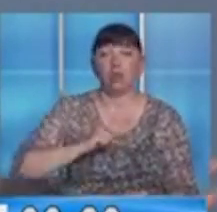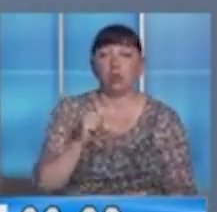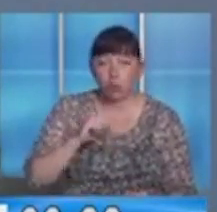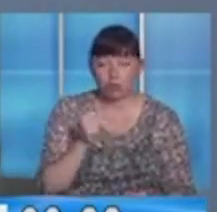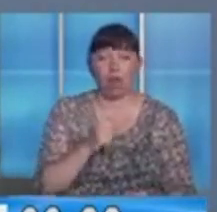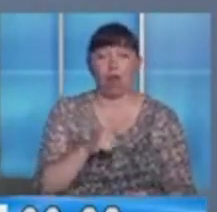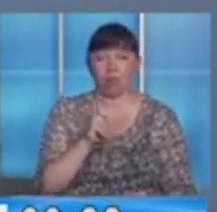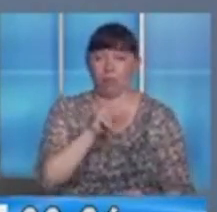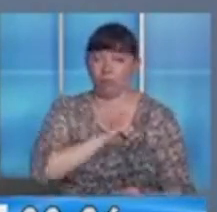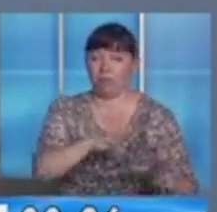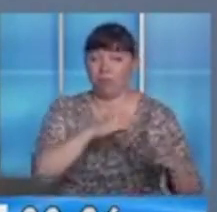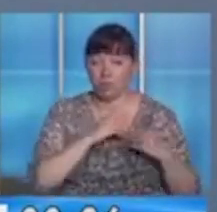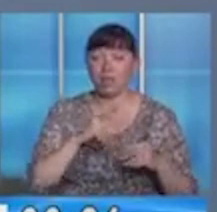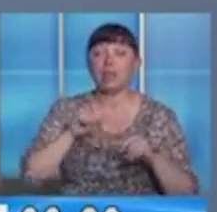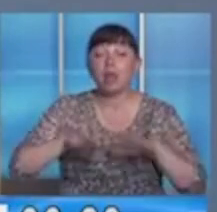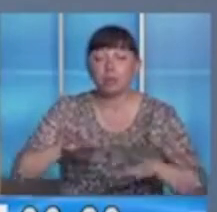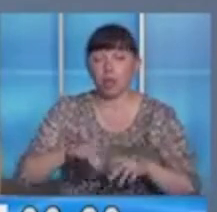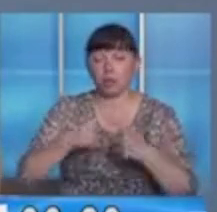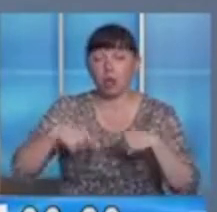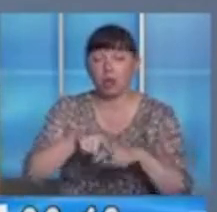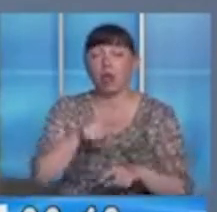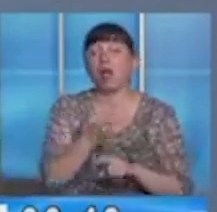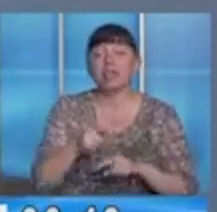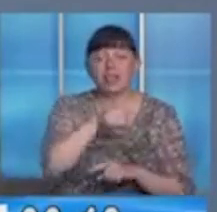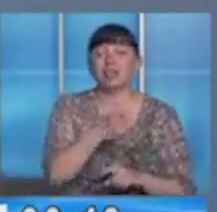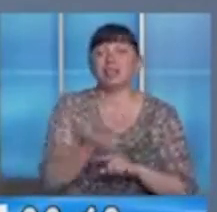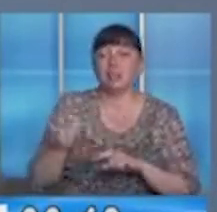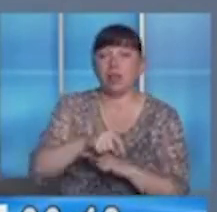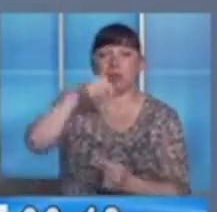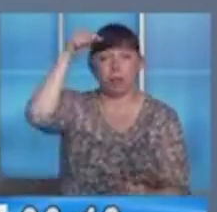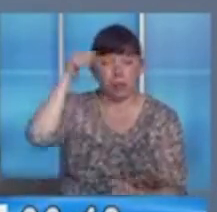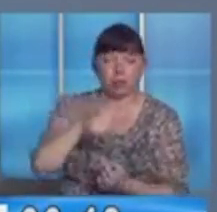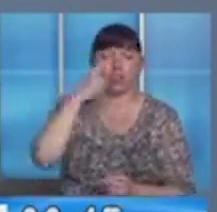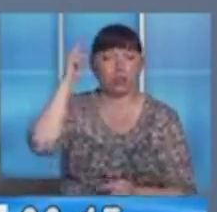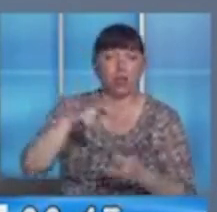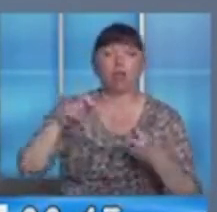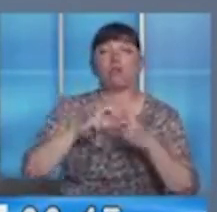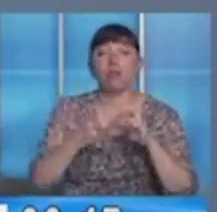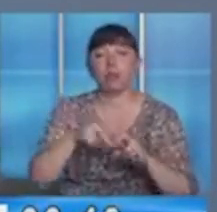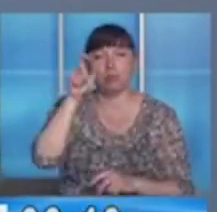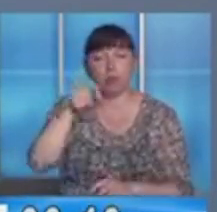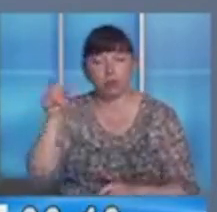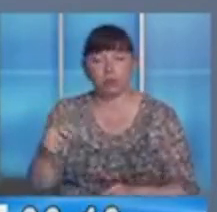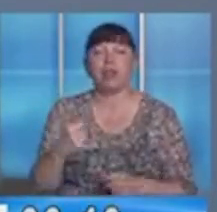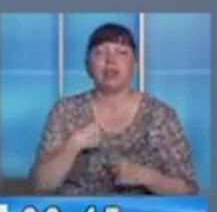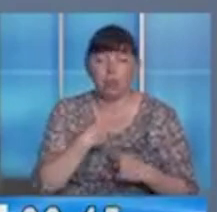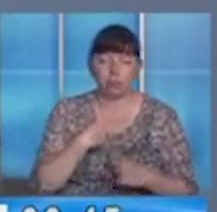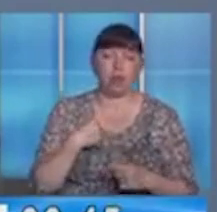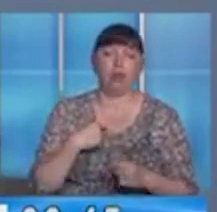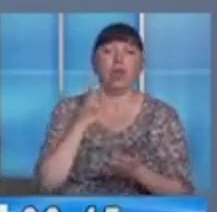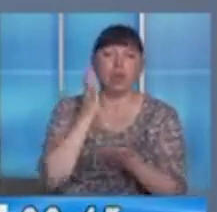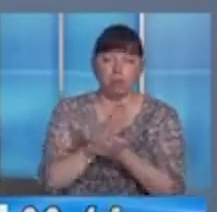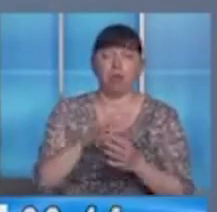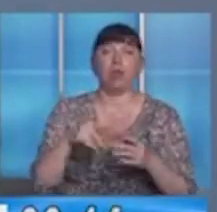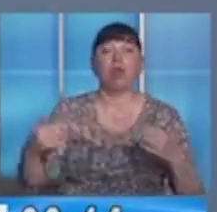experiență la nivel local, vă asigur, sunt cei mai potriviți, știu problemele cetățenilor și noi venim cu proiecte